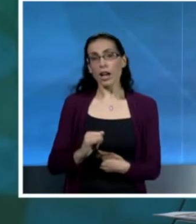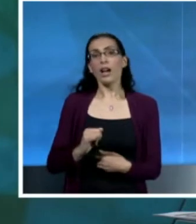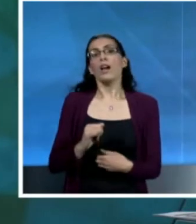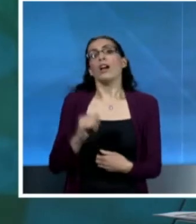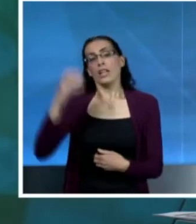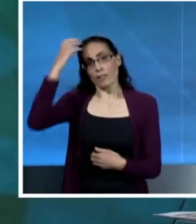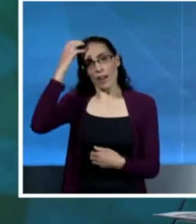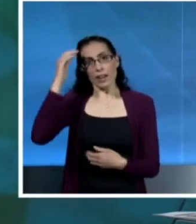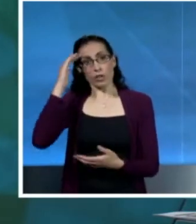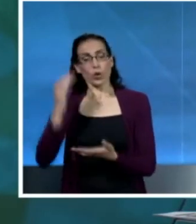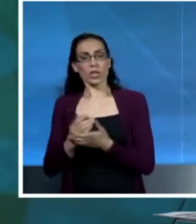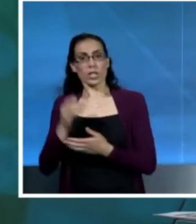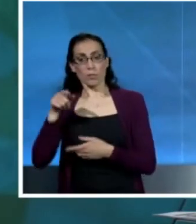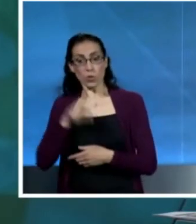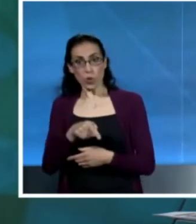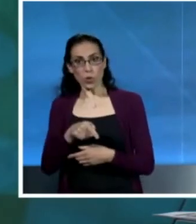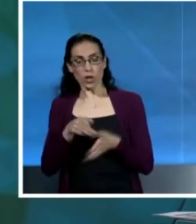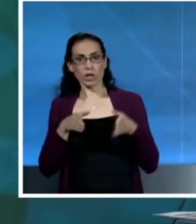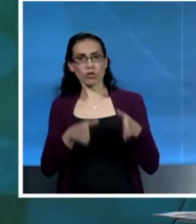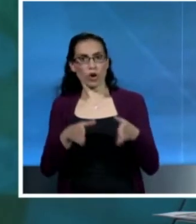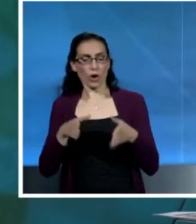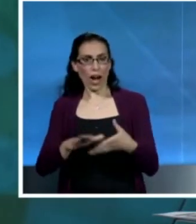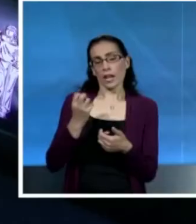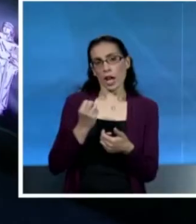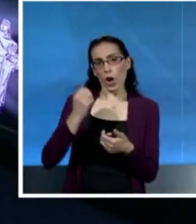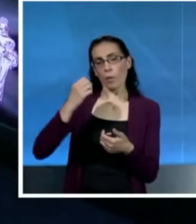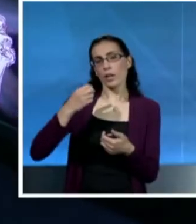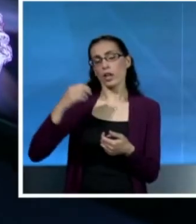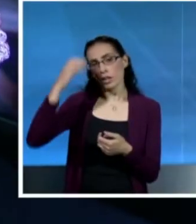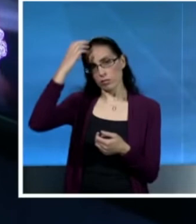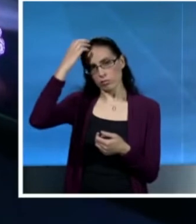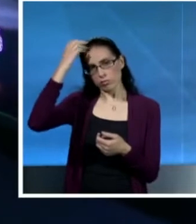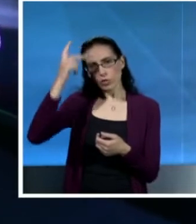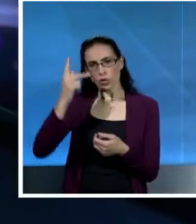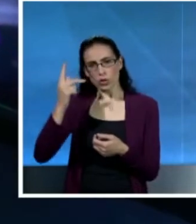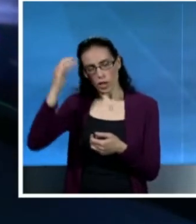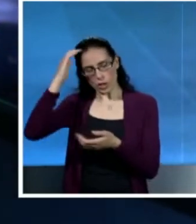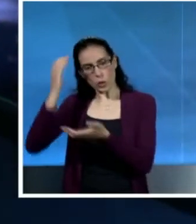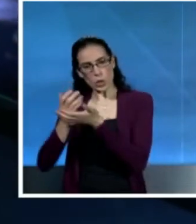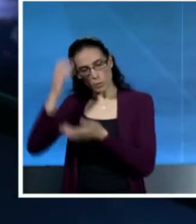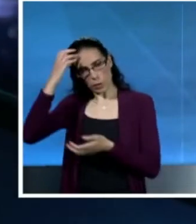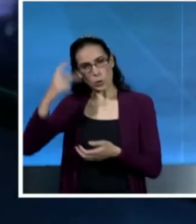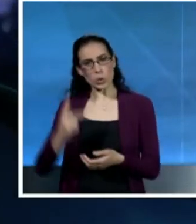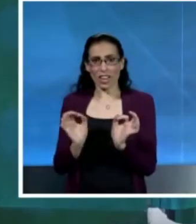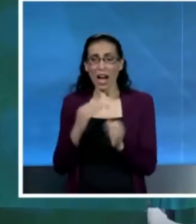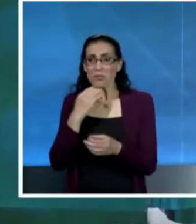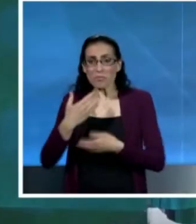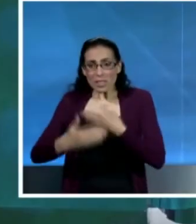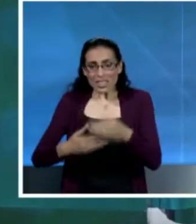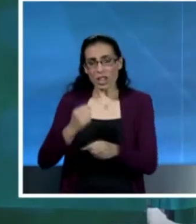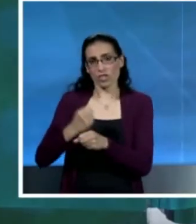mwera innu għan sta fiduċja li jandu finnis li għetimexu. Uwaqal il-għvern masaxax lebda konsil lokali.